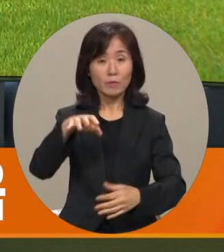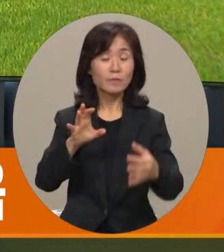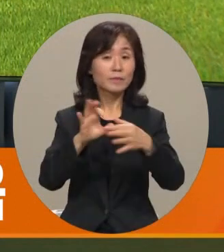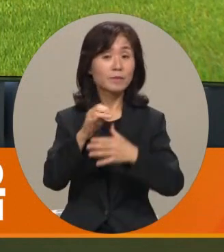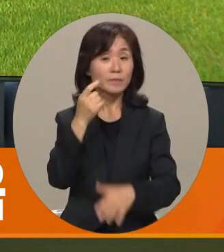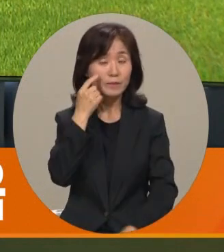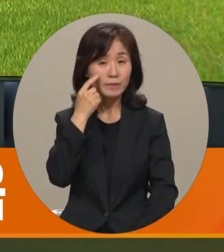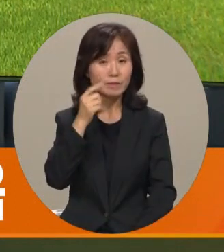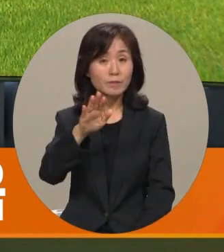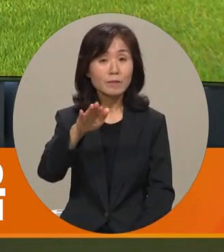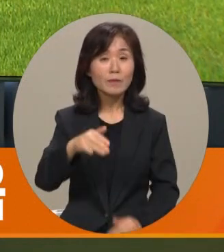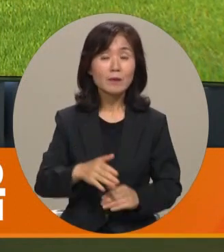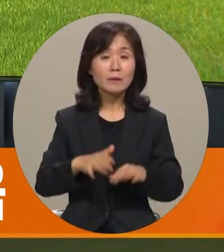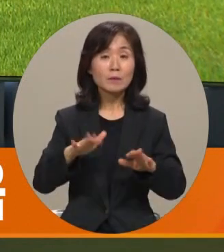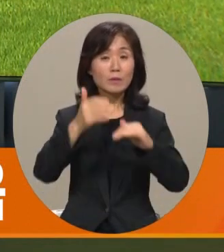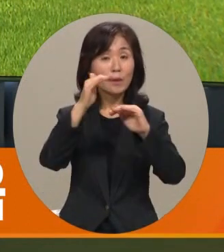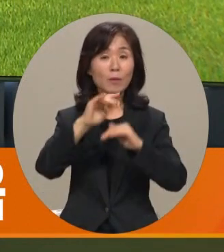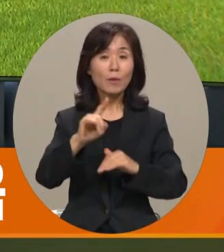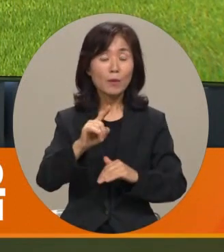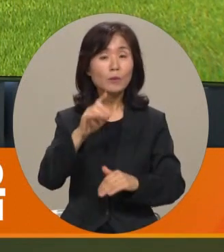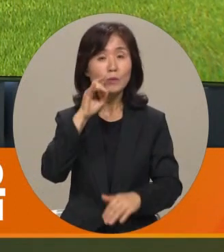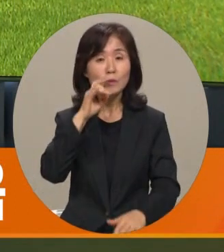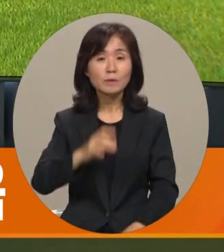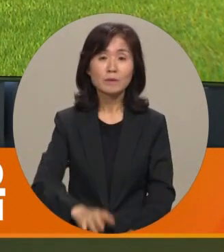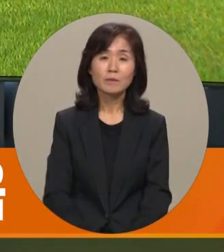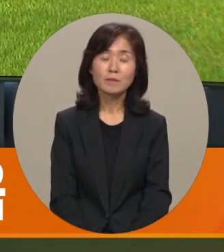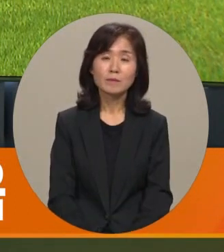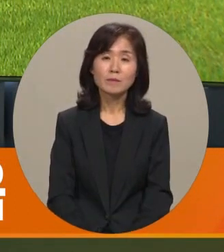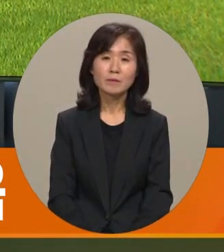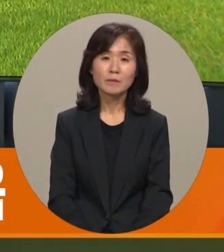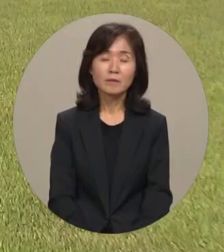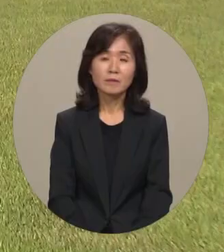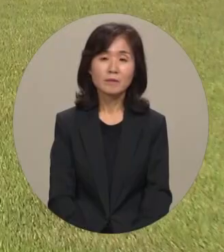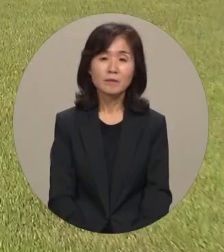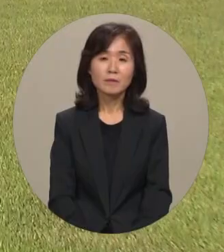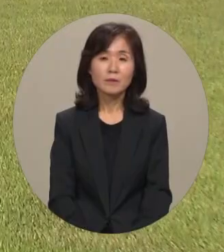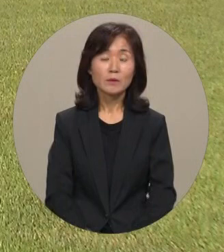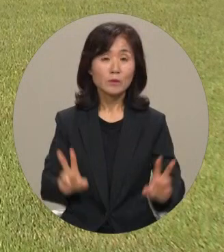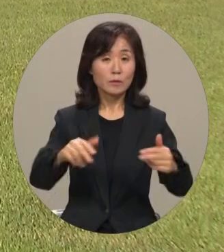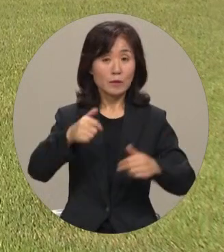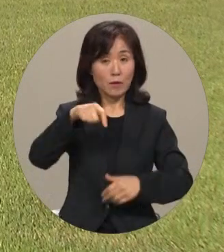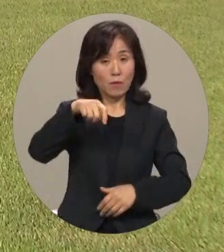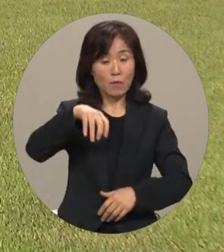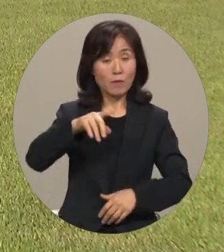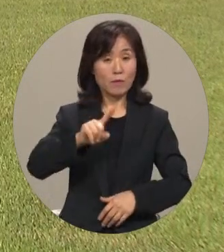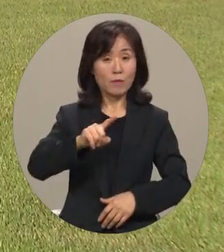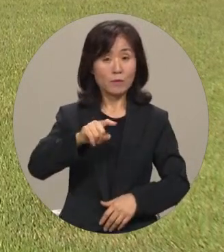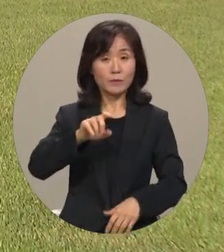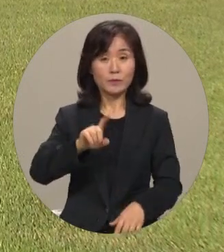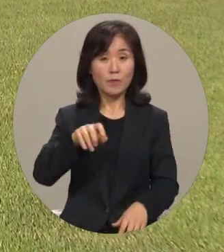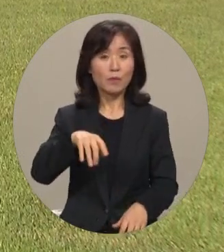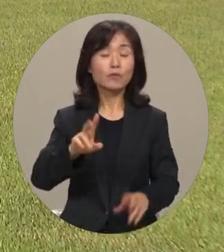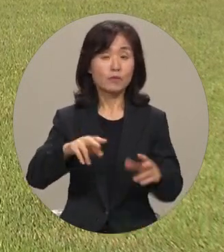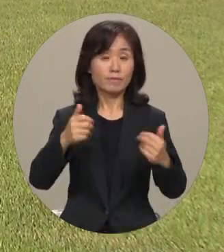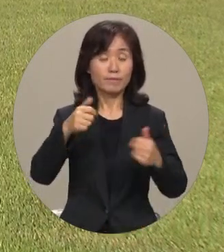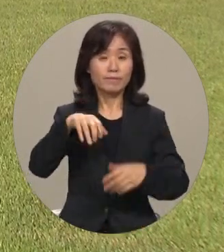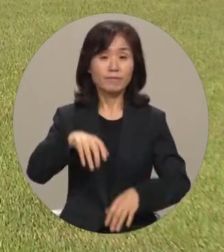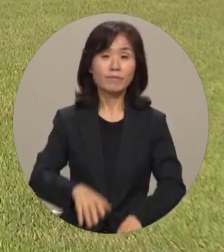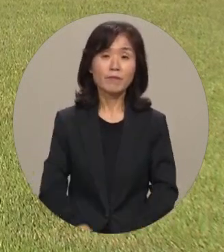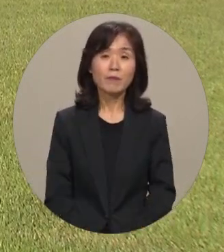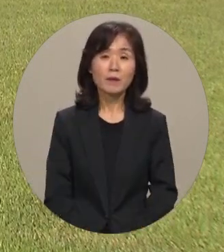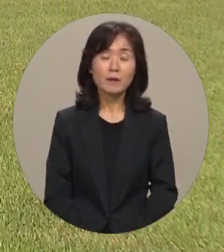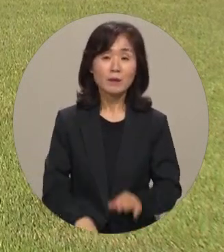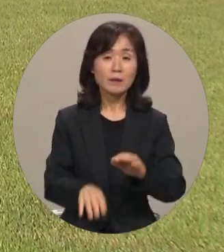기자 지금까지 어떤 내용이 나왔습니까네 국회 앞에 나와 있습니다 야당은